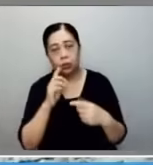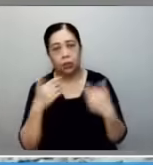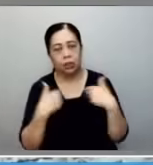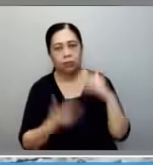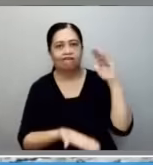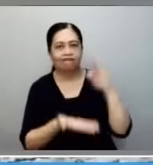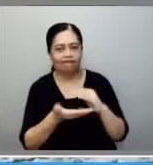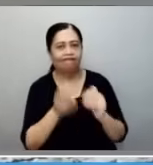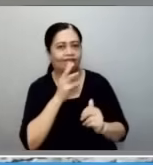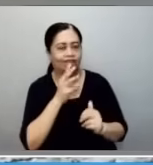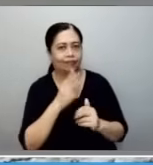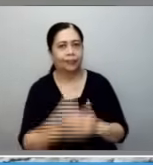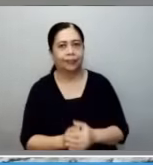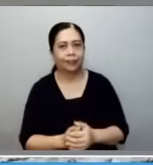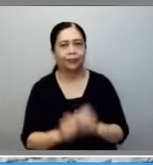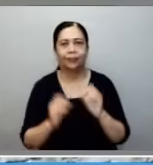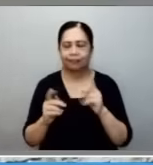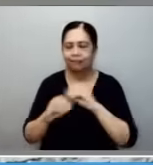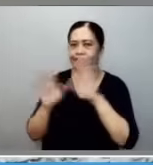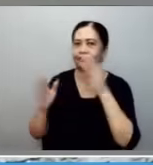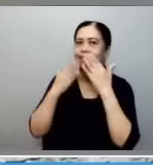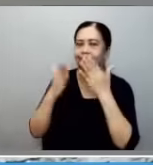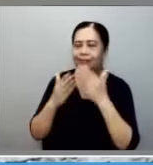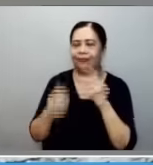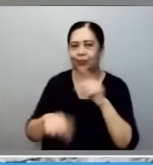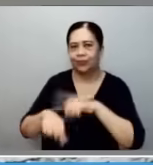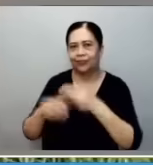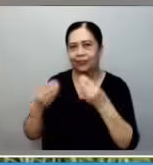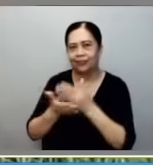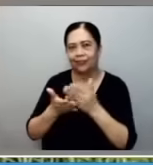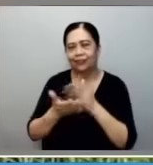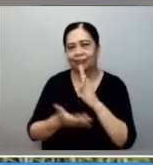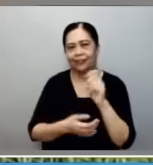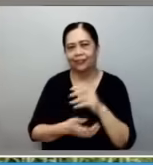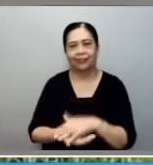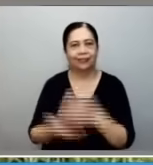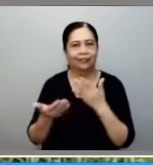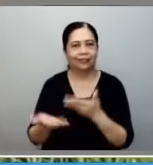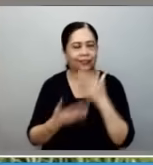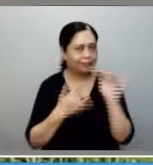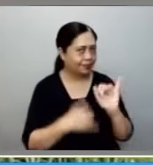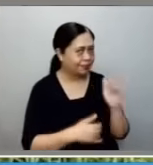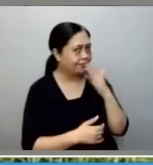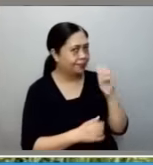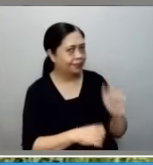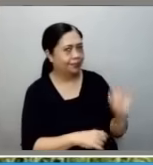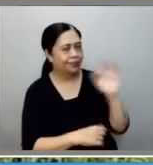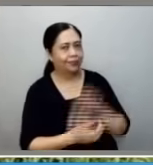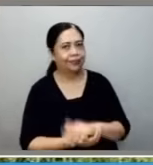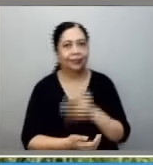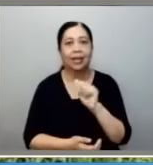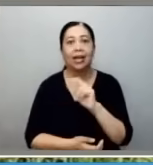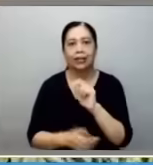sa tubig ulan. Okay, malinaw po. Maraming salamat po sa oras na ibinahagi nyo sa Balitang Hali. Yes, magandang umaga po. Si Ana Solis,